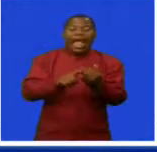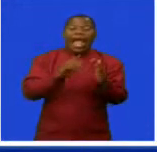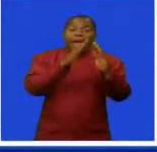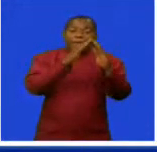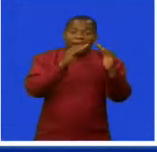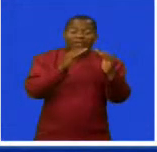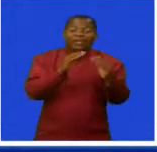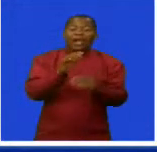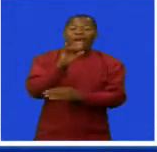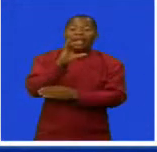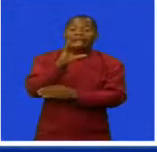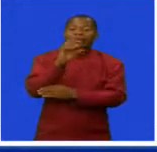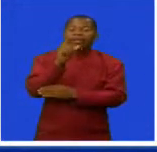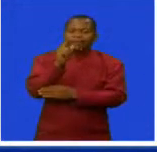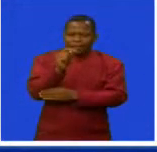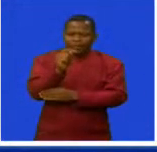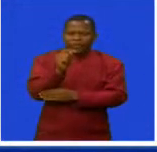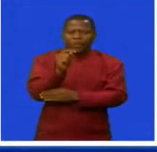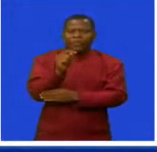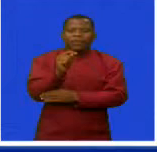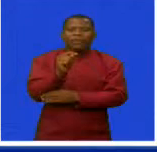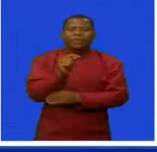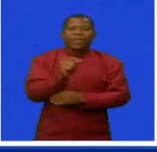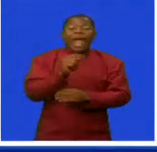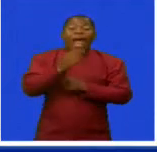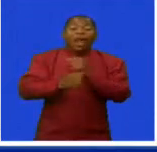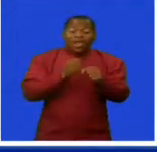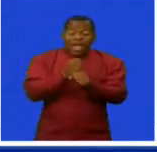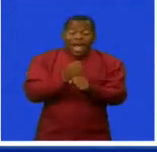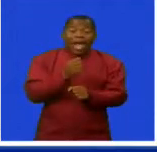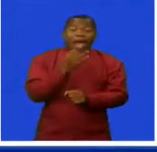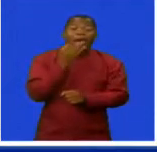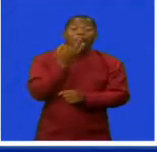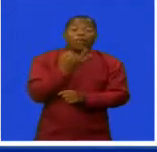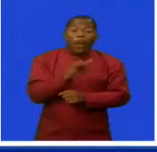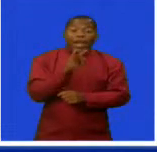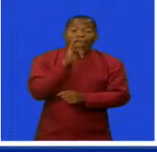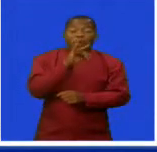nekucecesha wekusebenta kwalelitiko kanye nemaphakelo emnyakatimali wahulumende